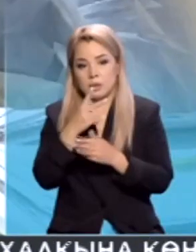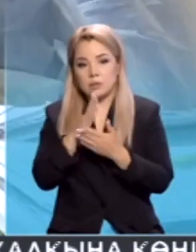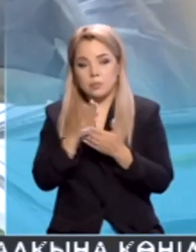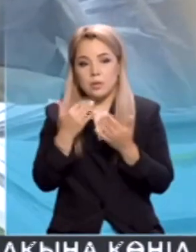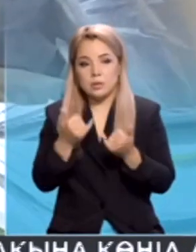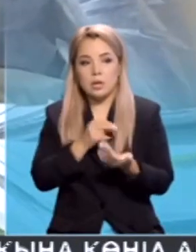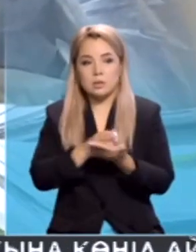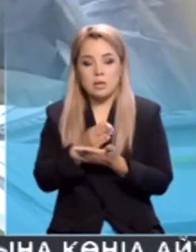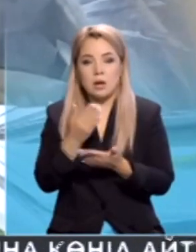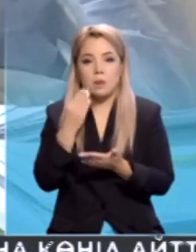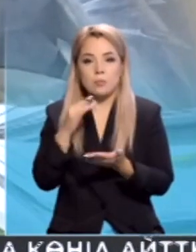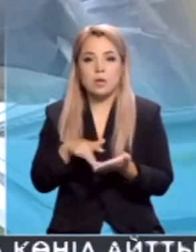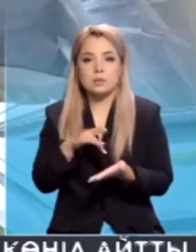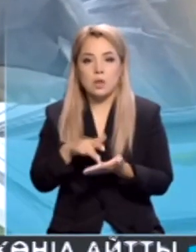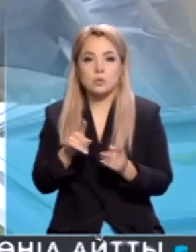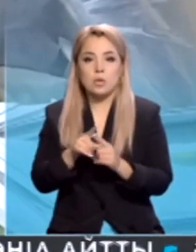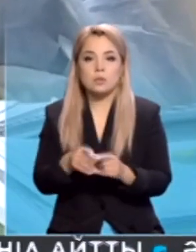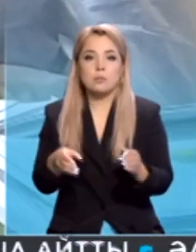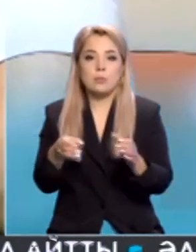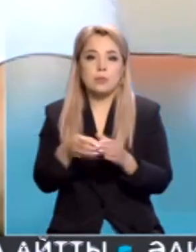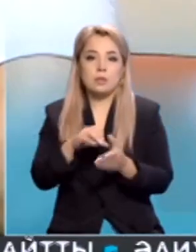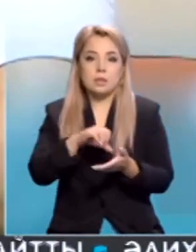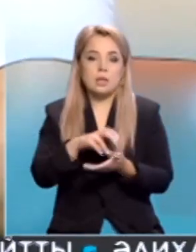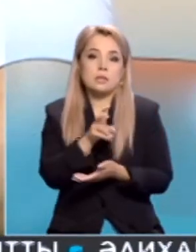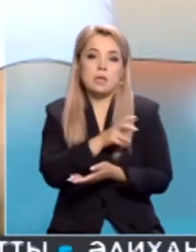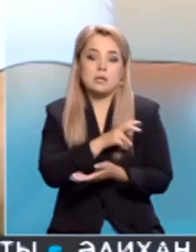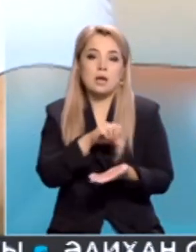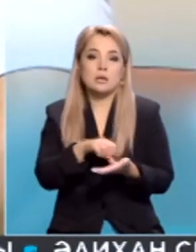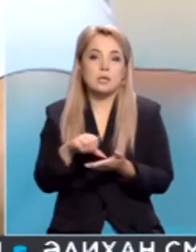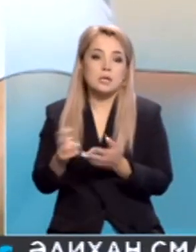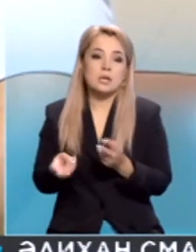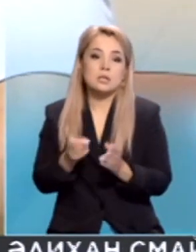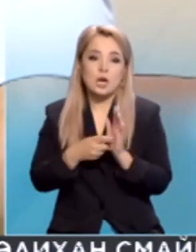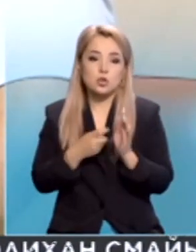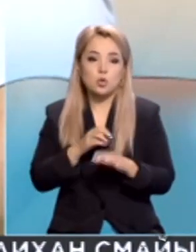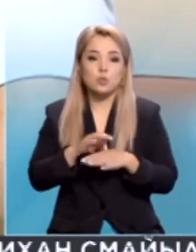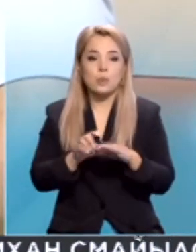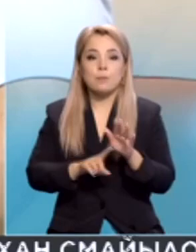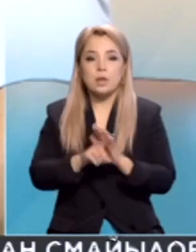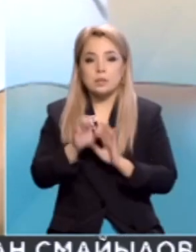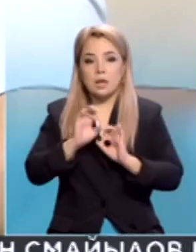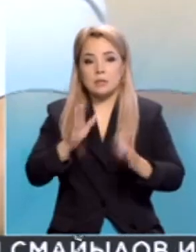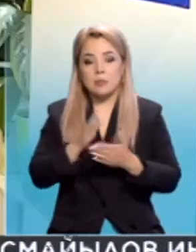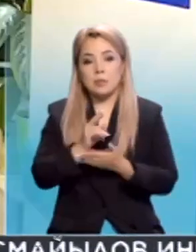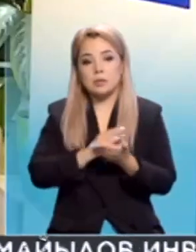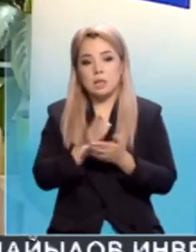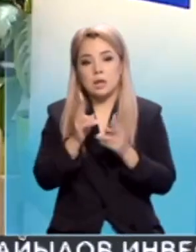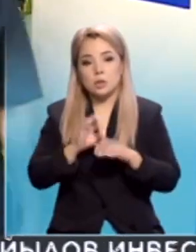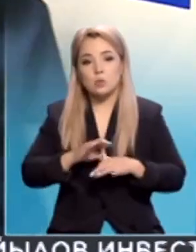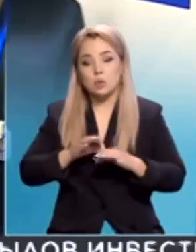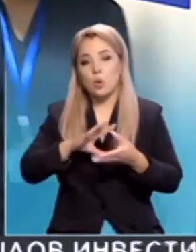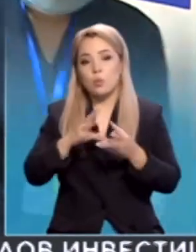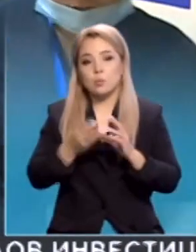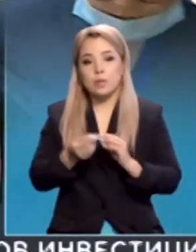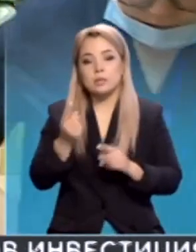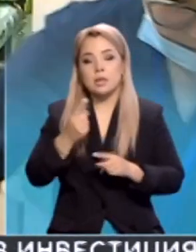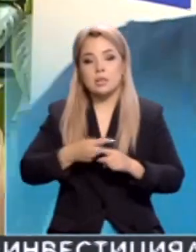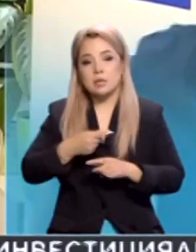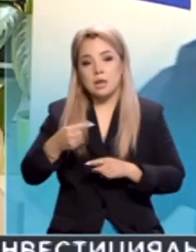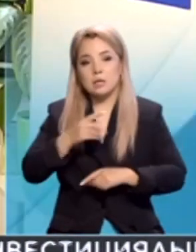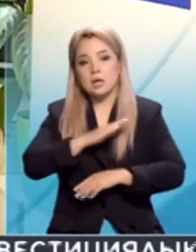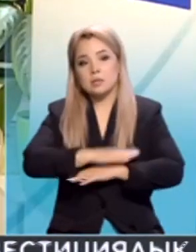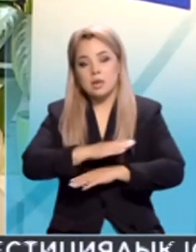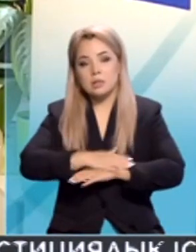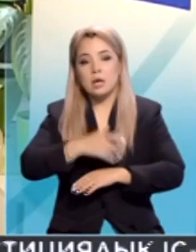істері агенттігінің Алматы қаласы бойынша департаменті дәрігерге қатысты тексеру басталғанын айтқан. Қызметтік тексеру қорытындысы теріс тәртіпті қылық